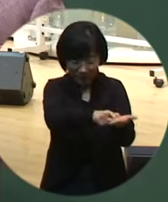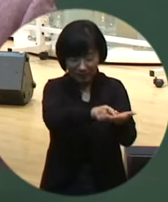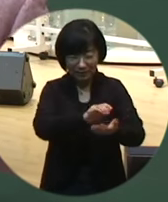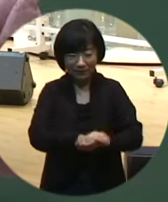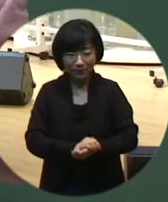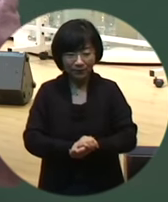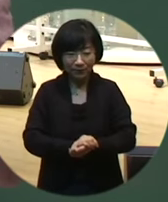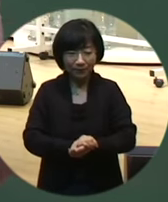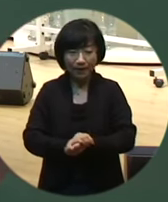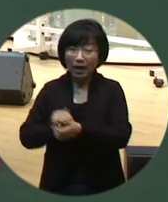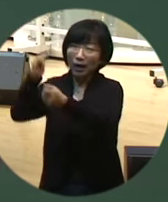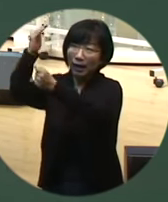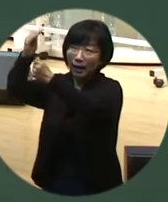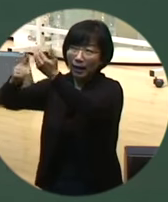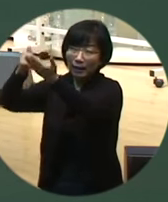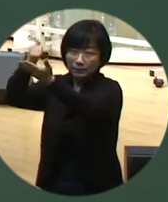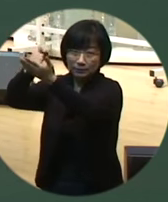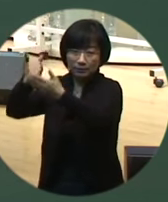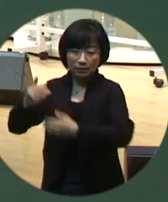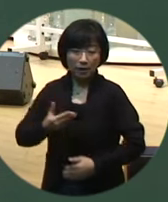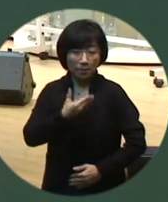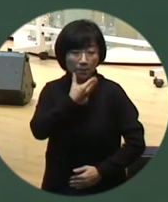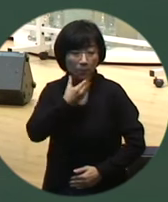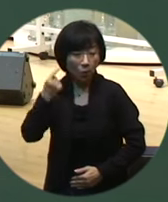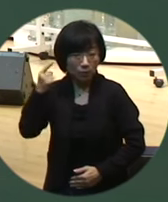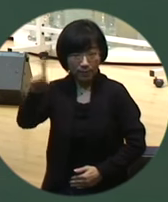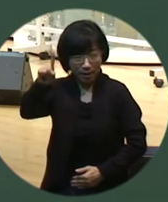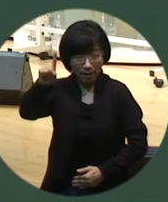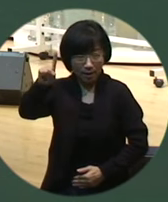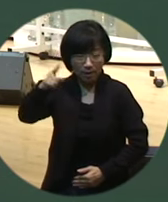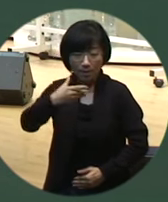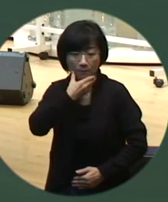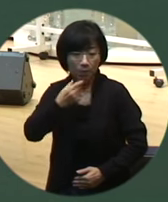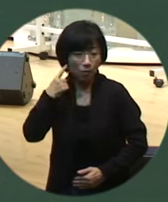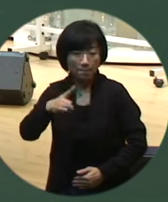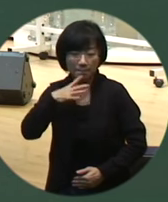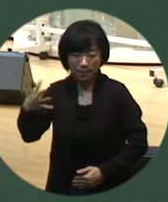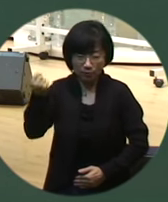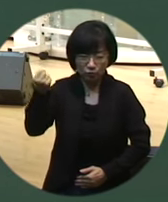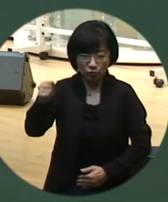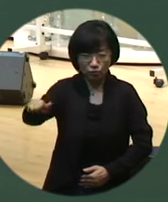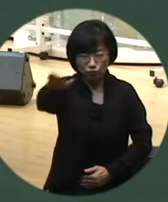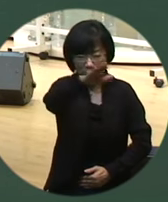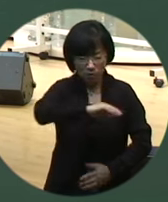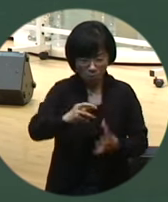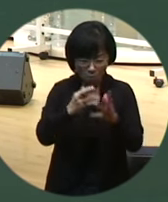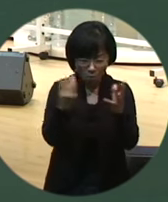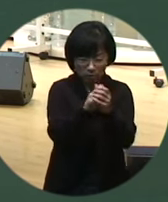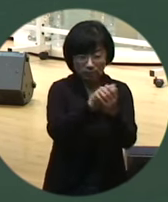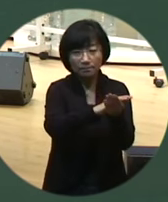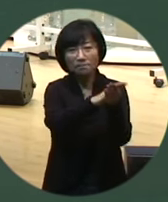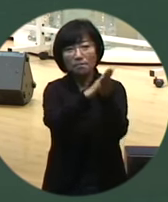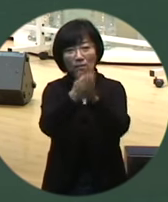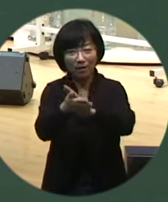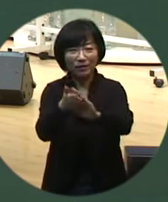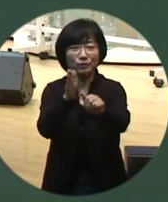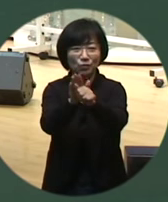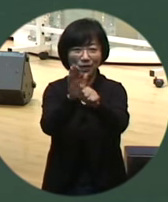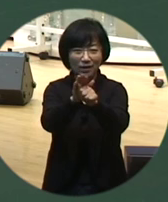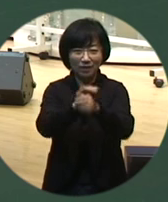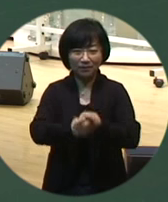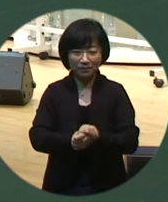하나님은 복음 하나 가지고 우리를 온전히 했다니까요. With the gospel alone, God completed us. 아, 어떻게 내 바른 생활을 가지고 하나님 앞에